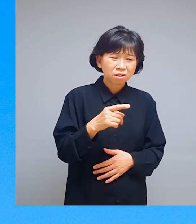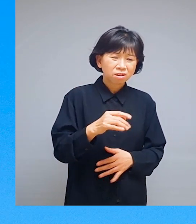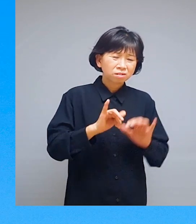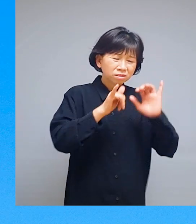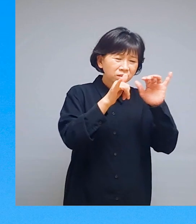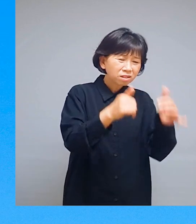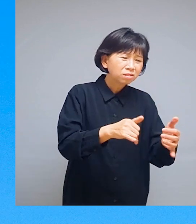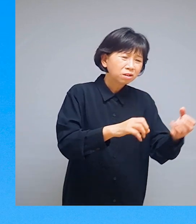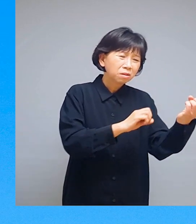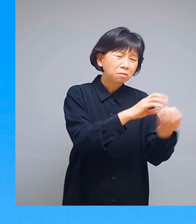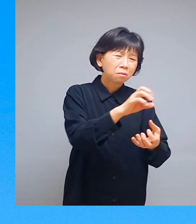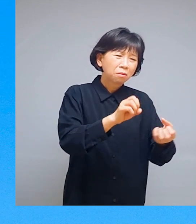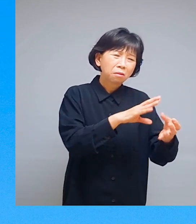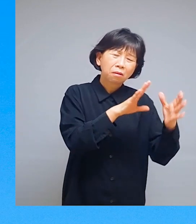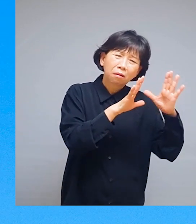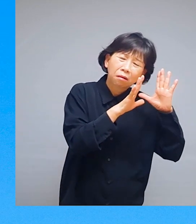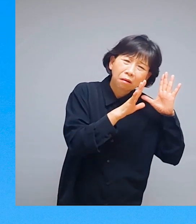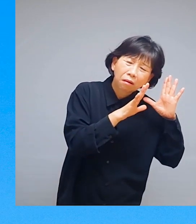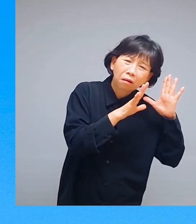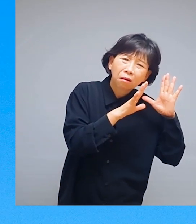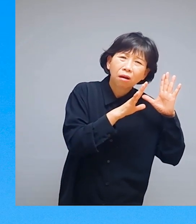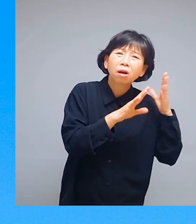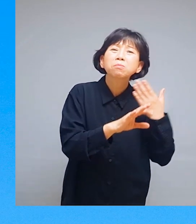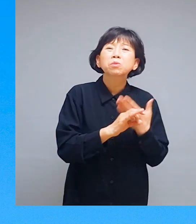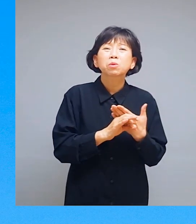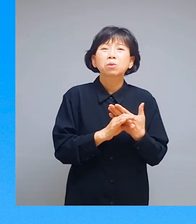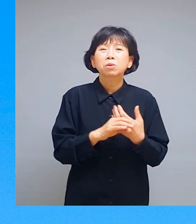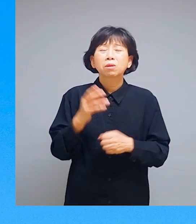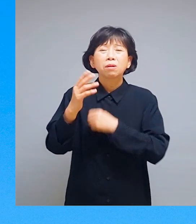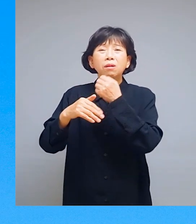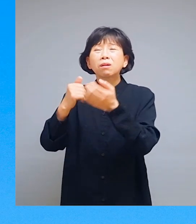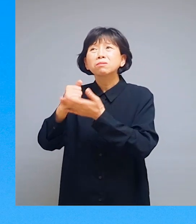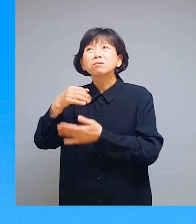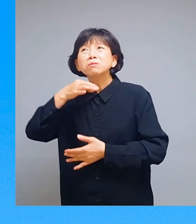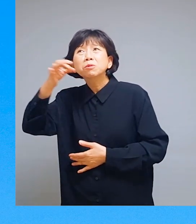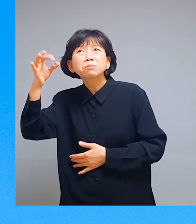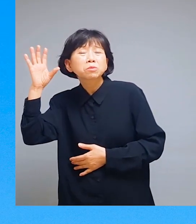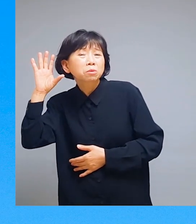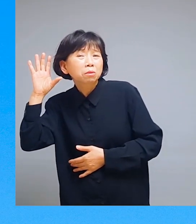귀를 기울이면 하나님의 음성을 들을 수가 없는 거예요.